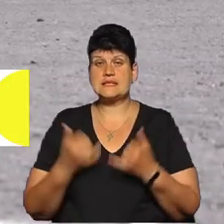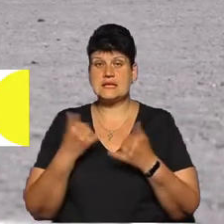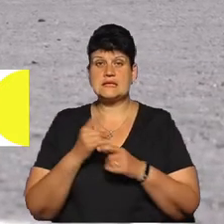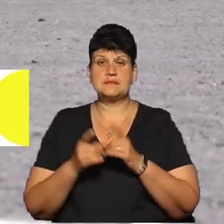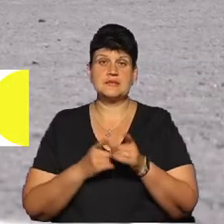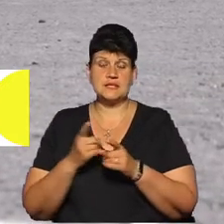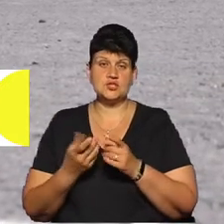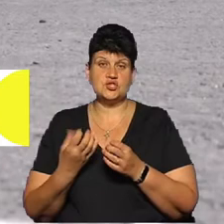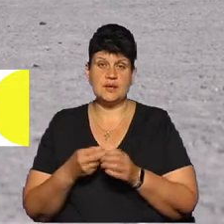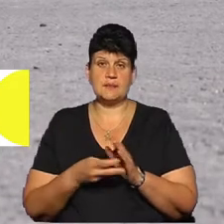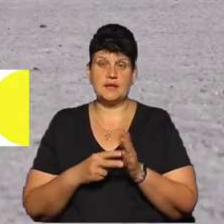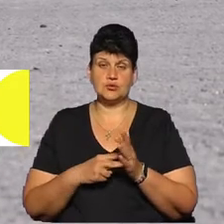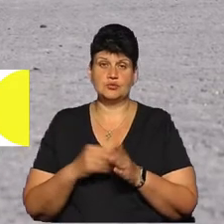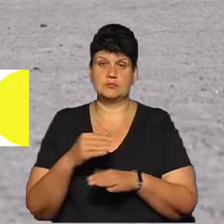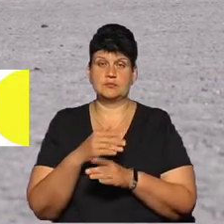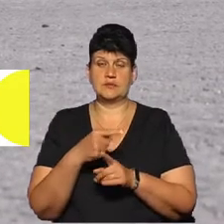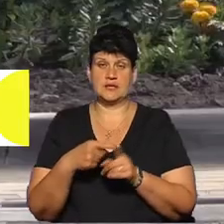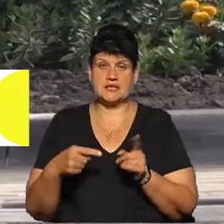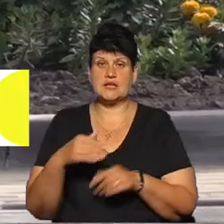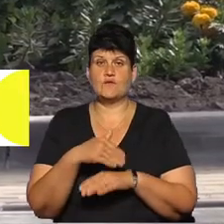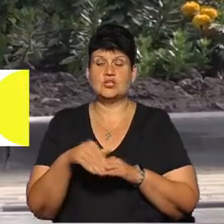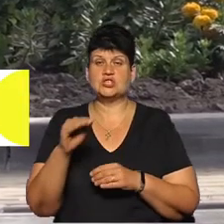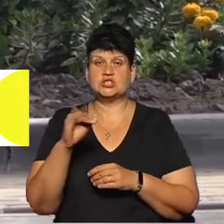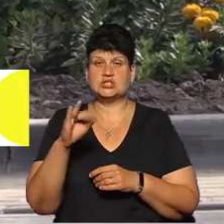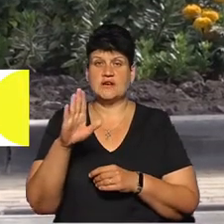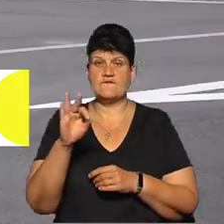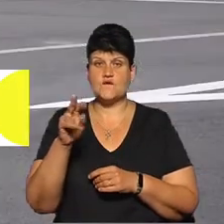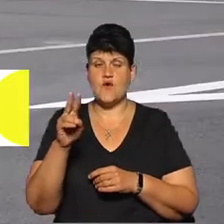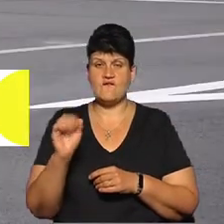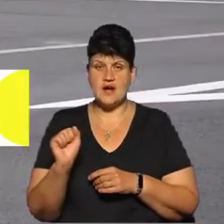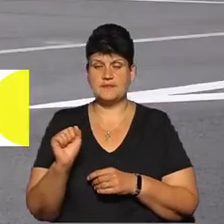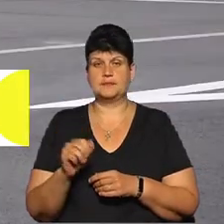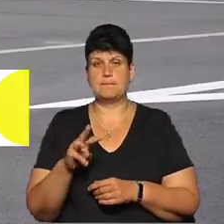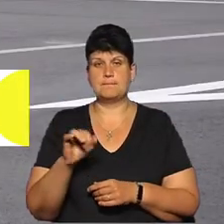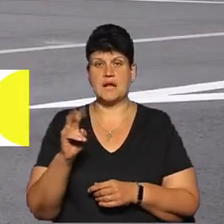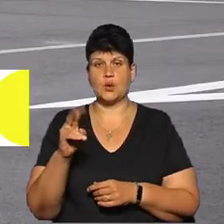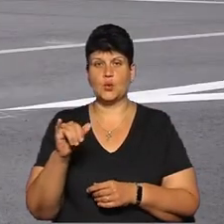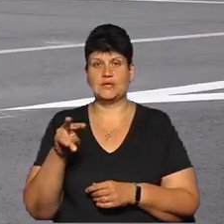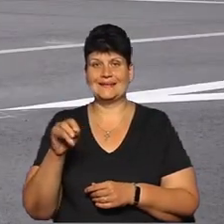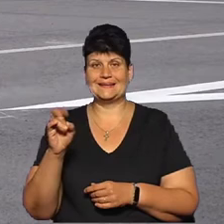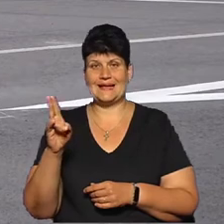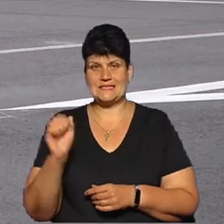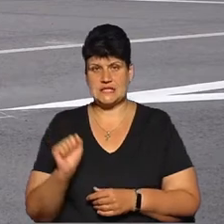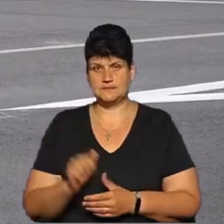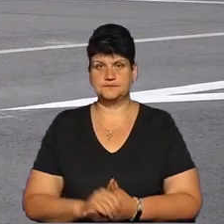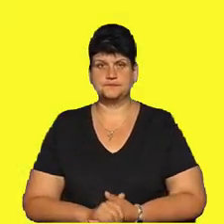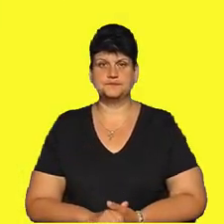на перехресті вулиць Миколинецька-Живова, каже патрульний. Соломія Строс, Андрій Бодак, новини на Суспільному, Тернопіль.